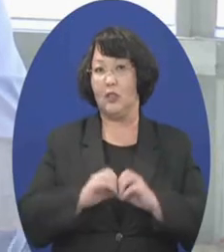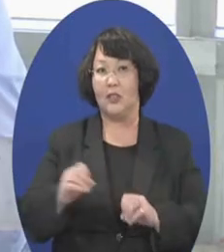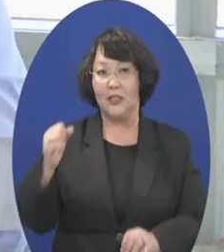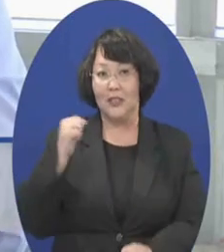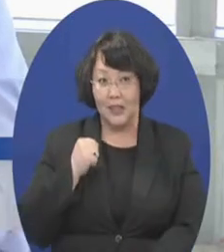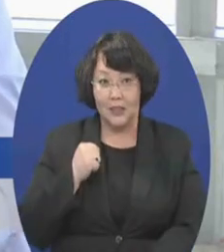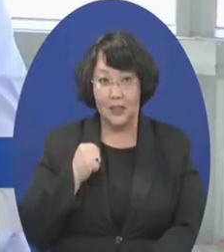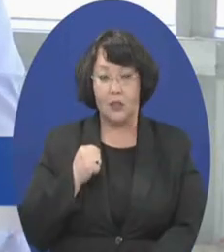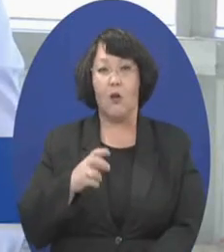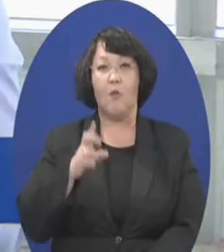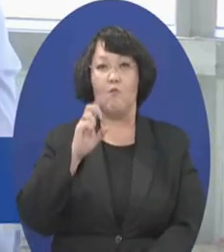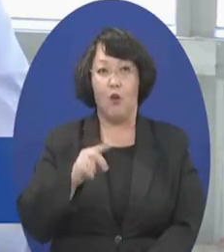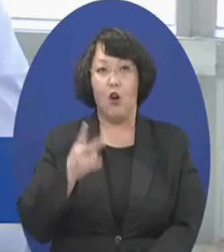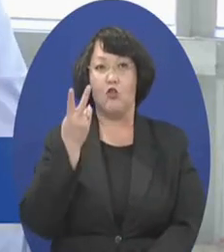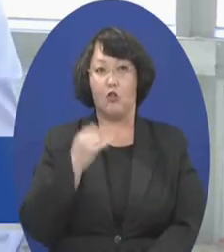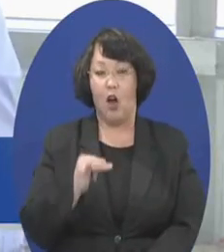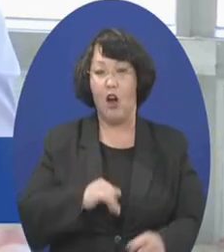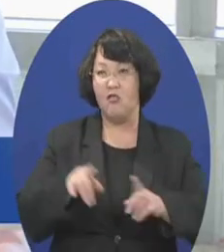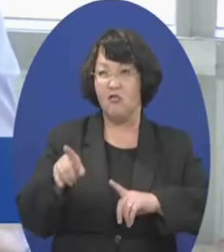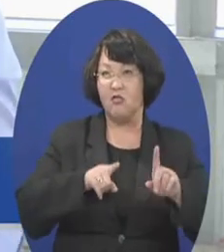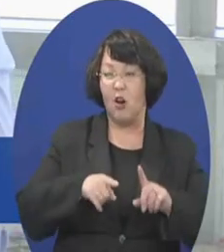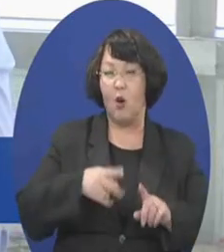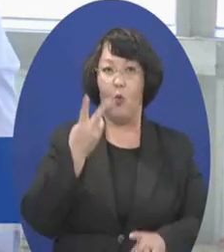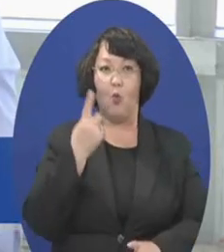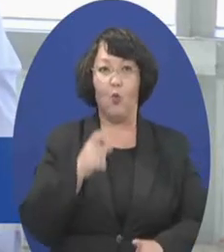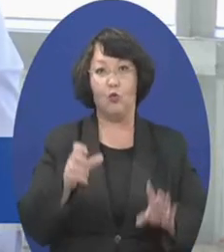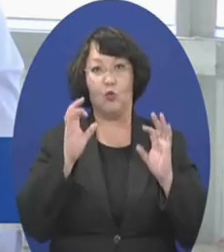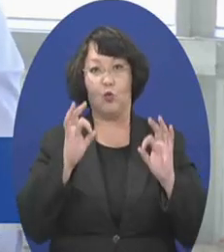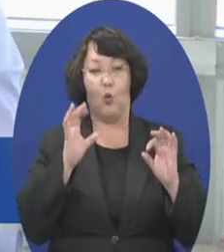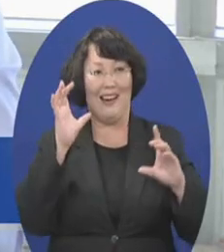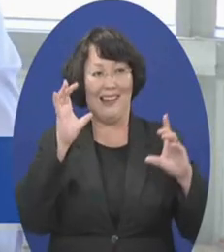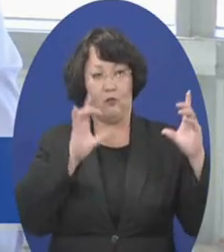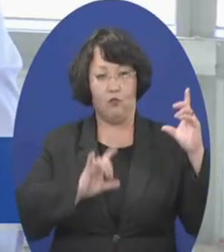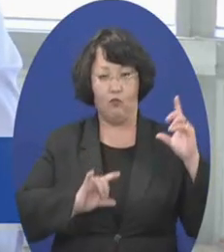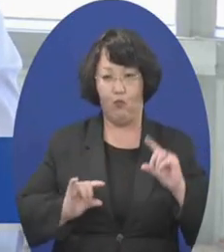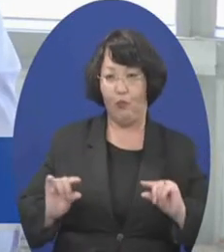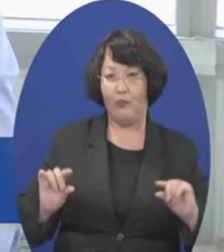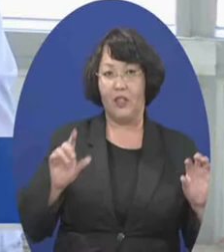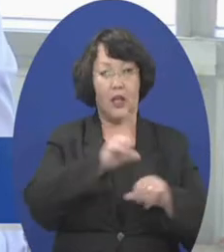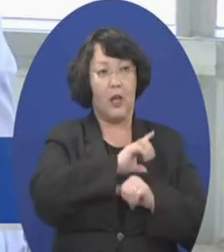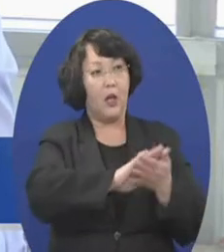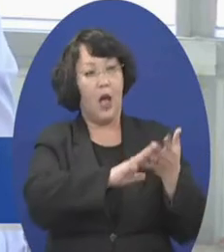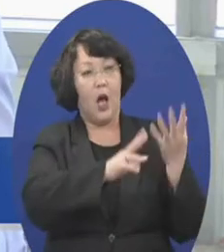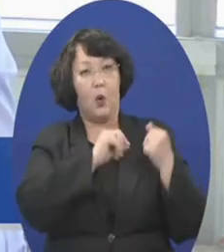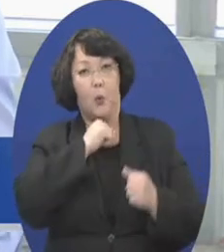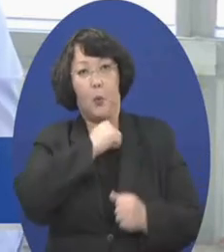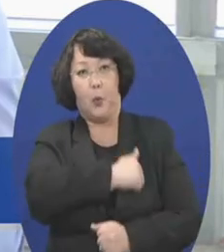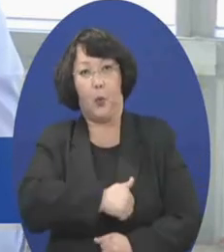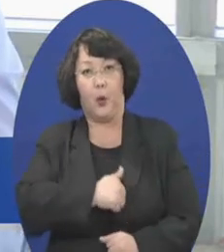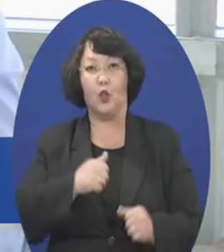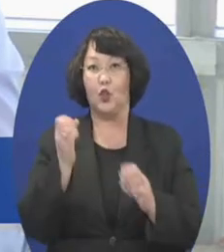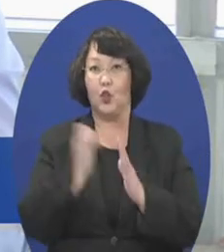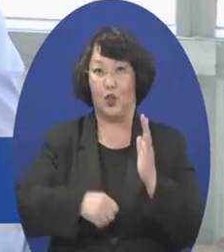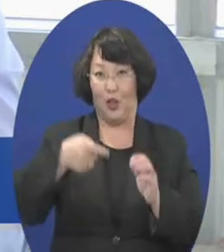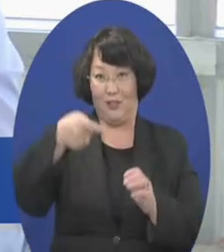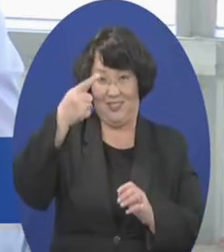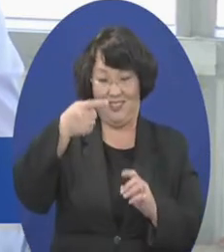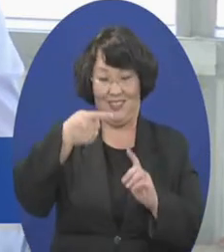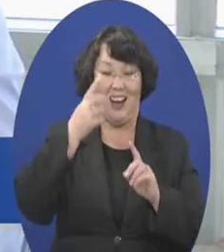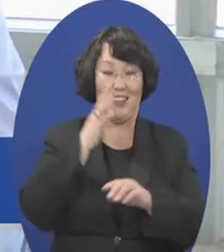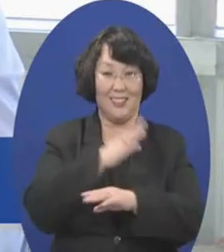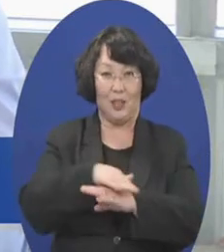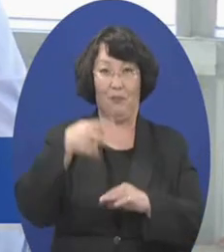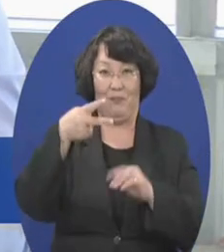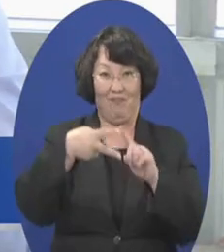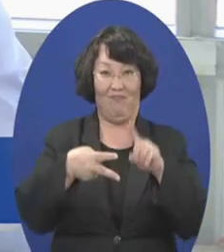одоо бодит өрсөлдөөн дунд үн одоо хэрэглэгчдэд таатай байдлаар тогтно гэсэн үг. За энэ бол ихний шийдэл нь. Хоёр дахь шийдэл нь юу вэ